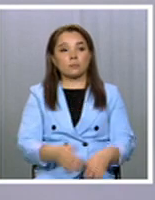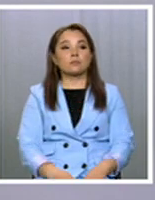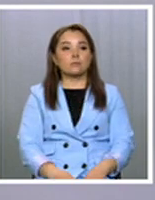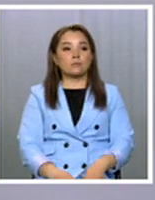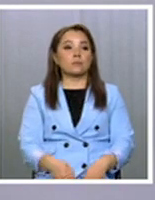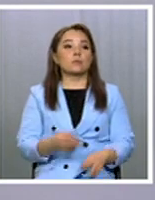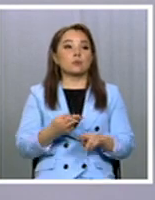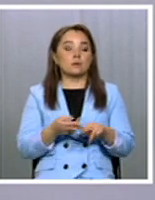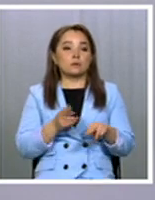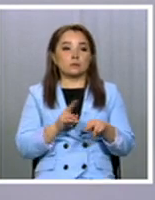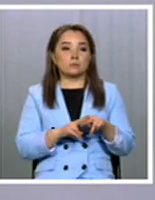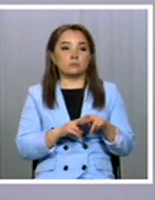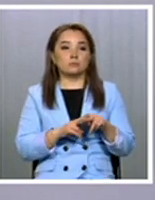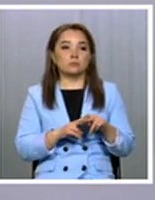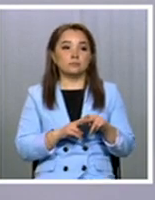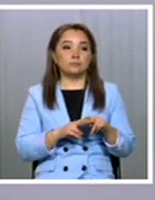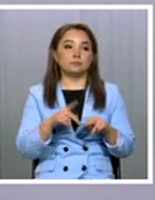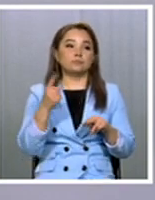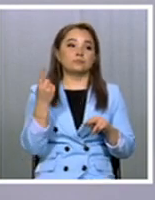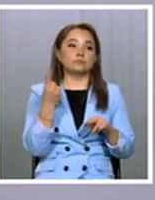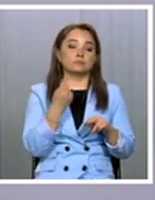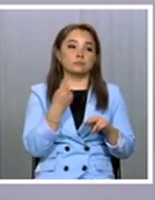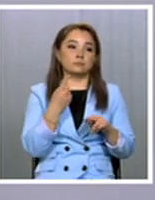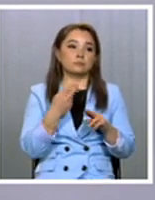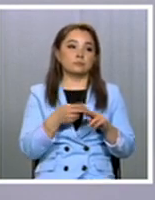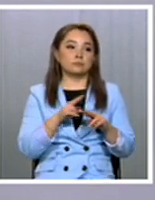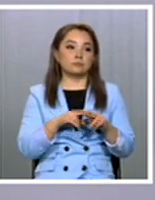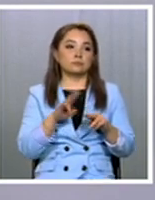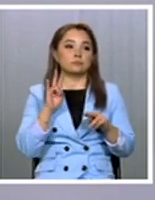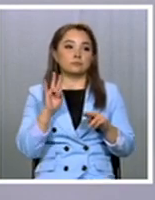Яғни, бірінші ол n